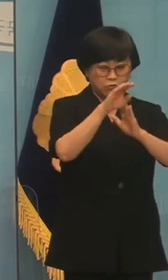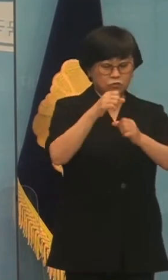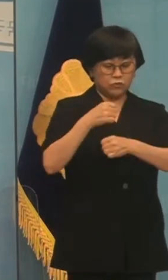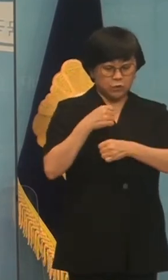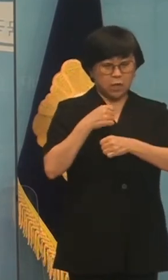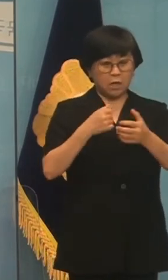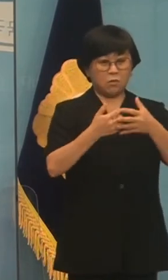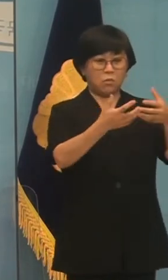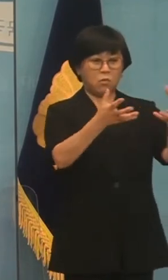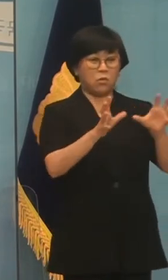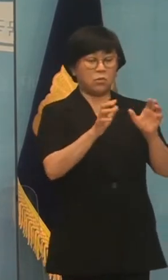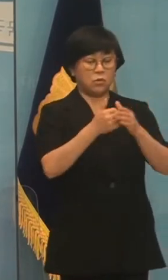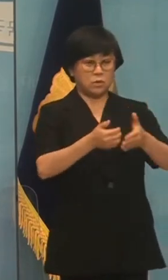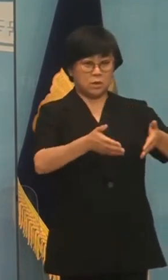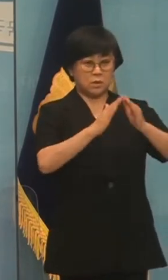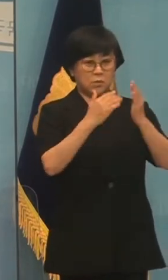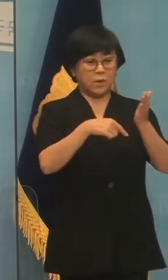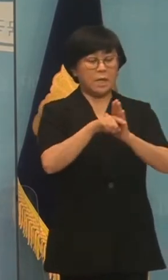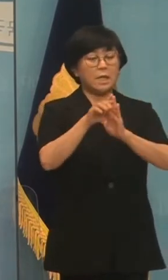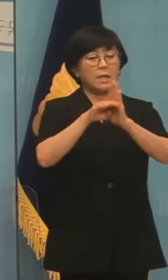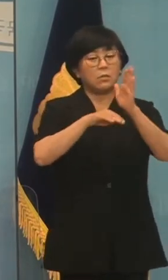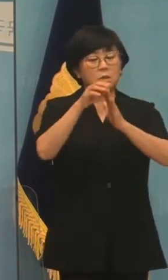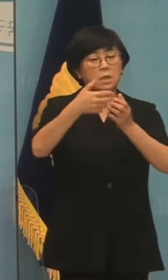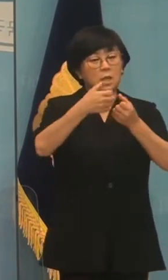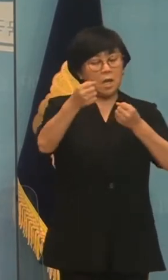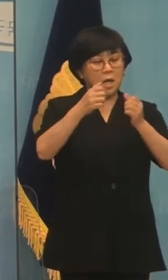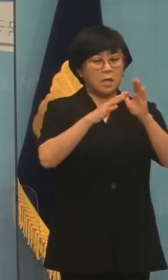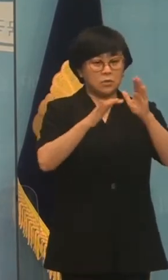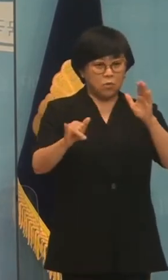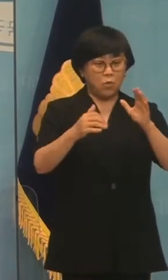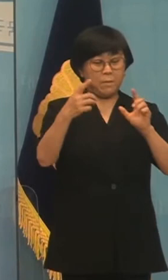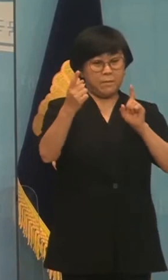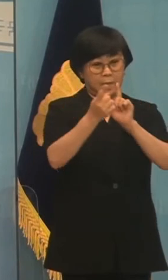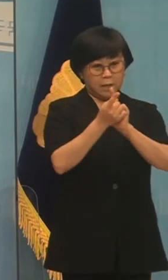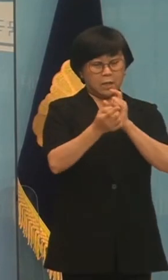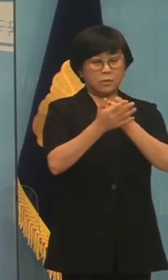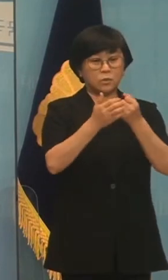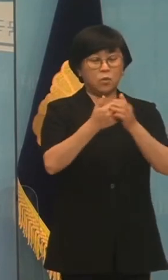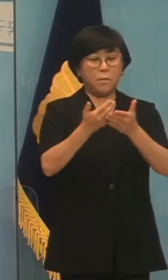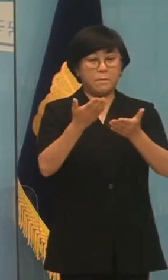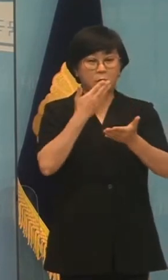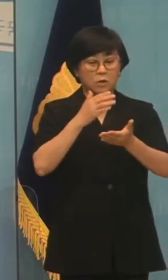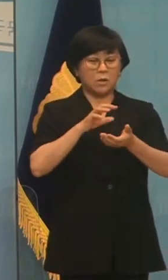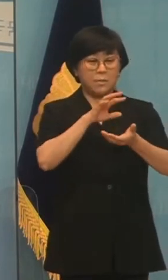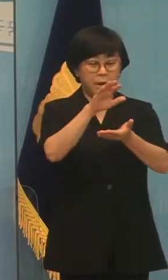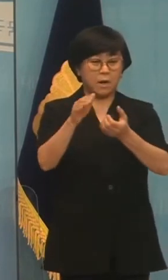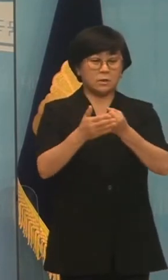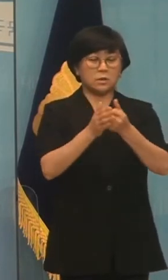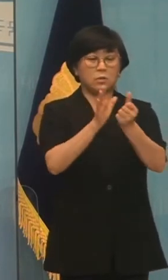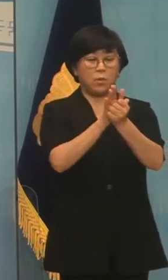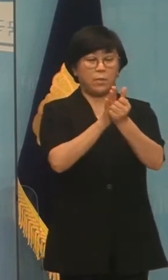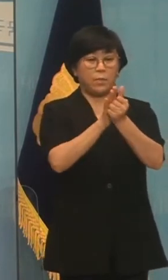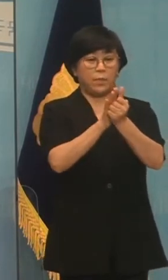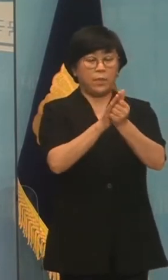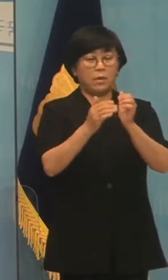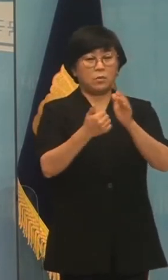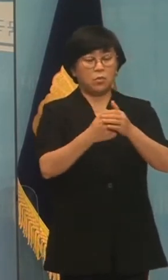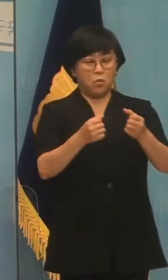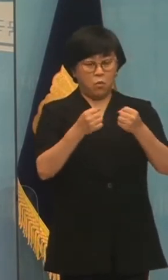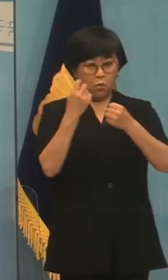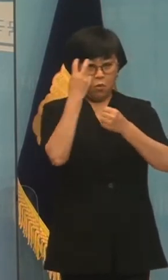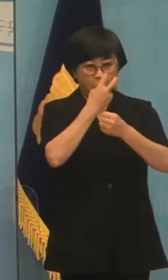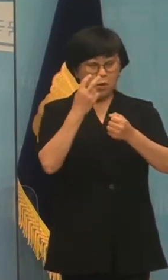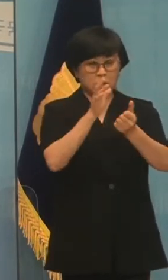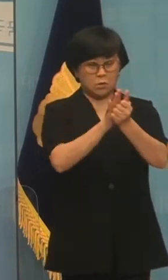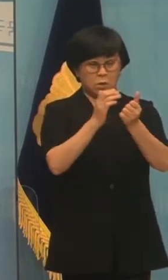남북군사공동위원회 설치를 비롯하여 이산가족 상봉, 식량 원자재 지원, 보건 방역 지원 등 인도적 교류